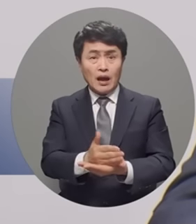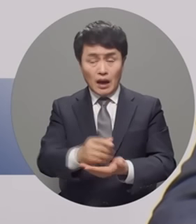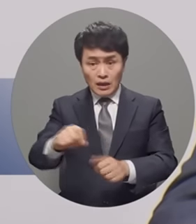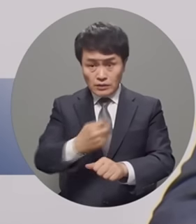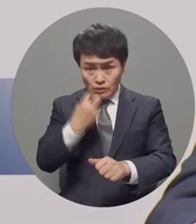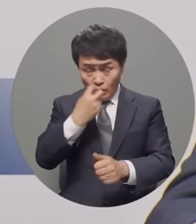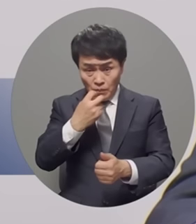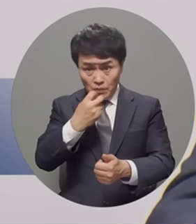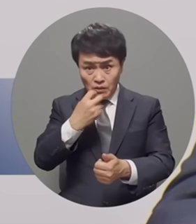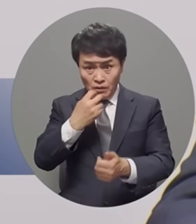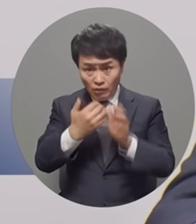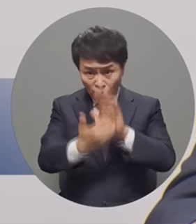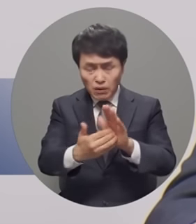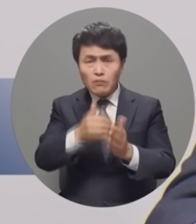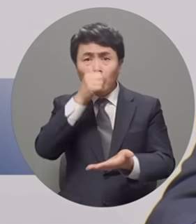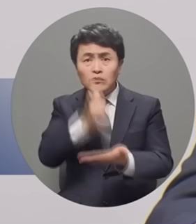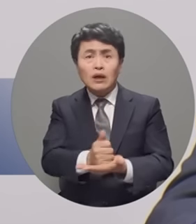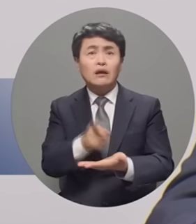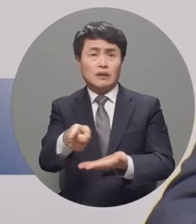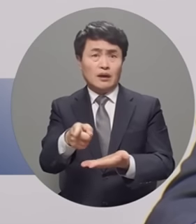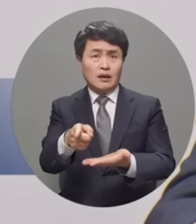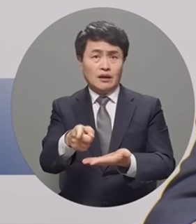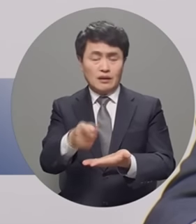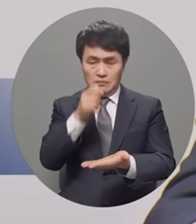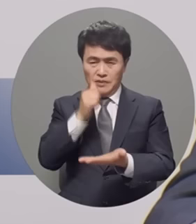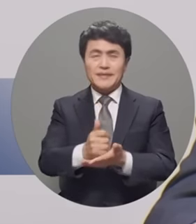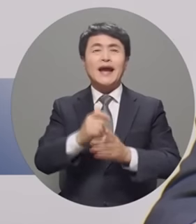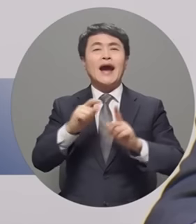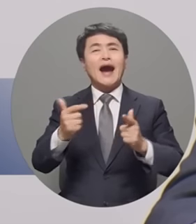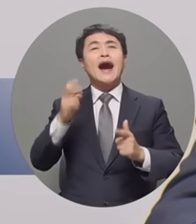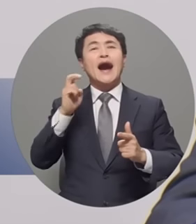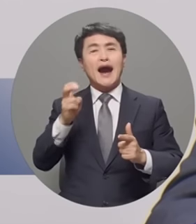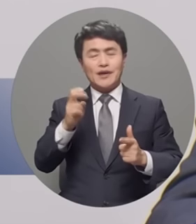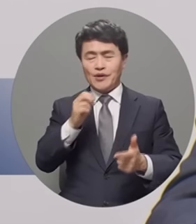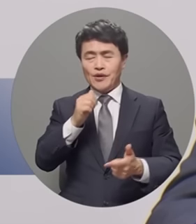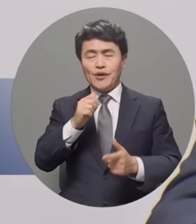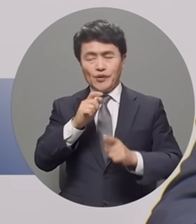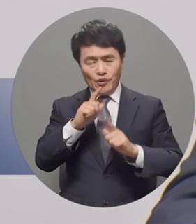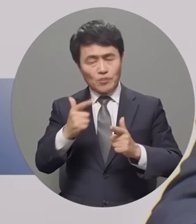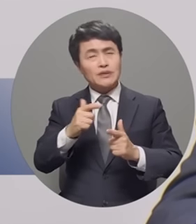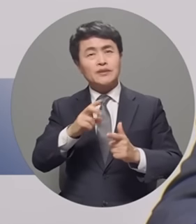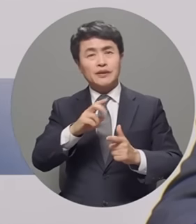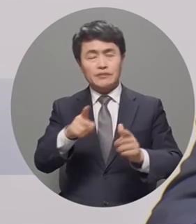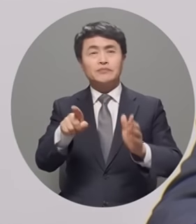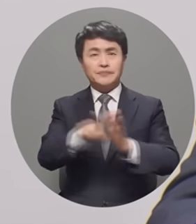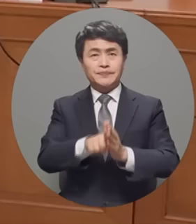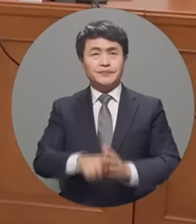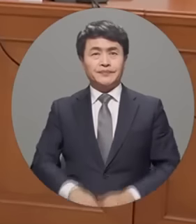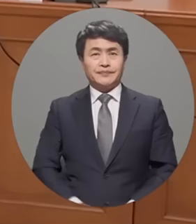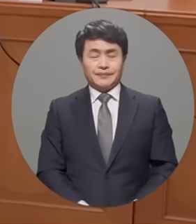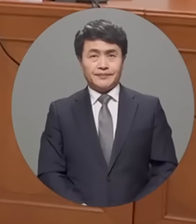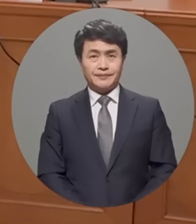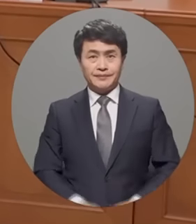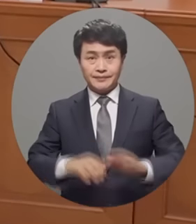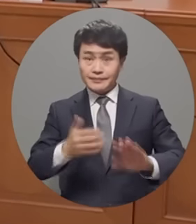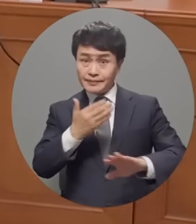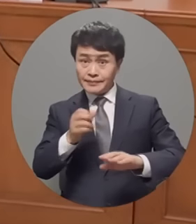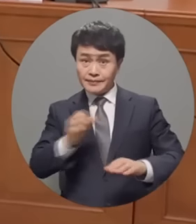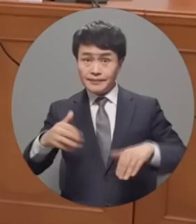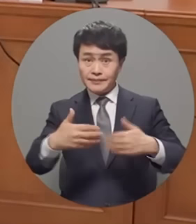범인이다. 범인이 아닐 테니까 거부하지 않을 걸로 믿습니다. 다른